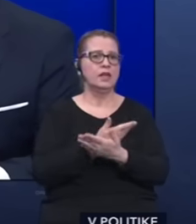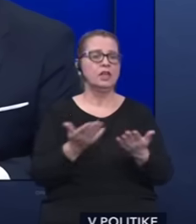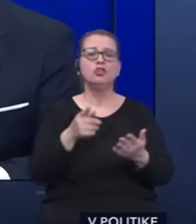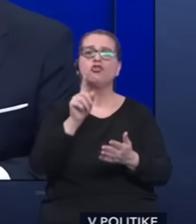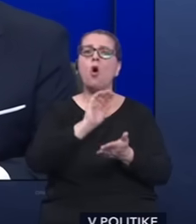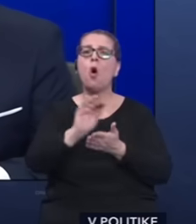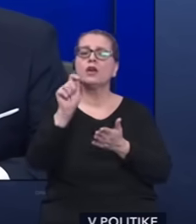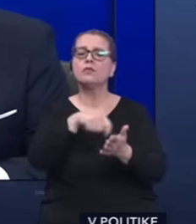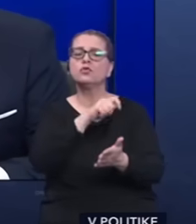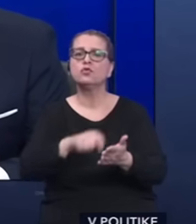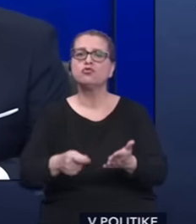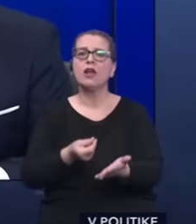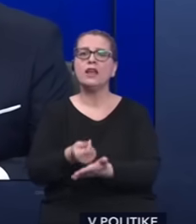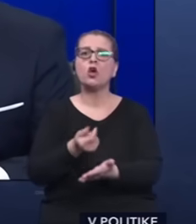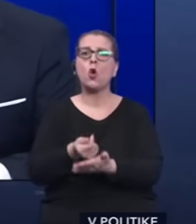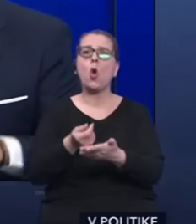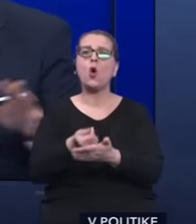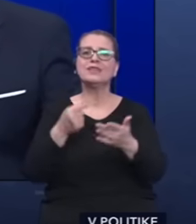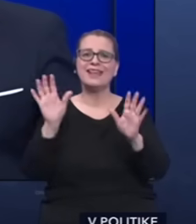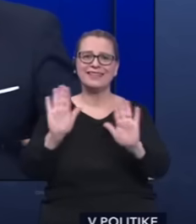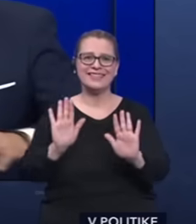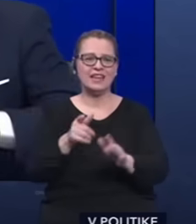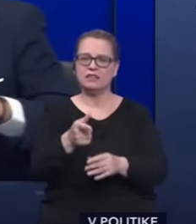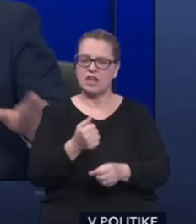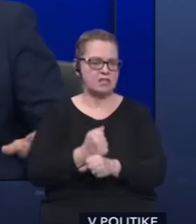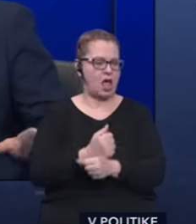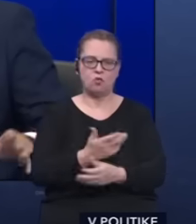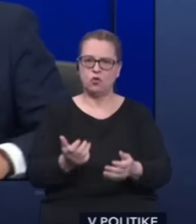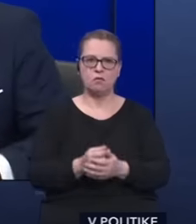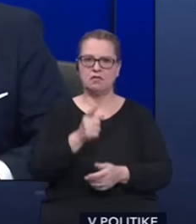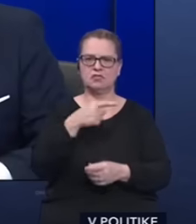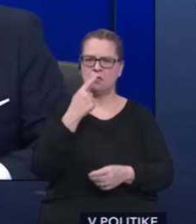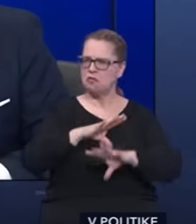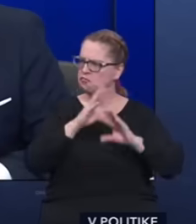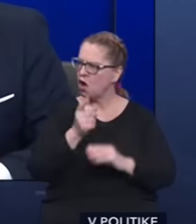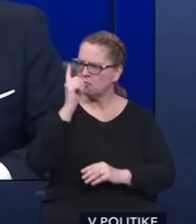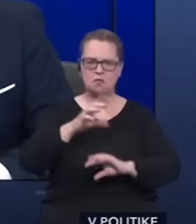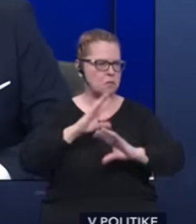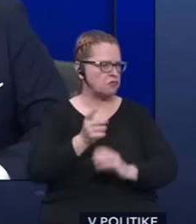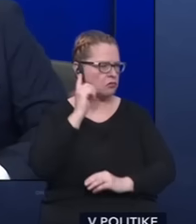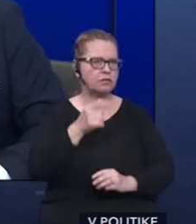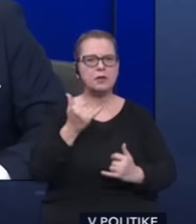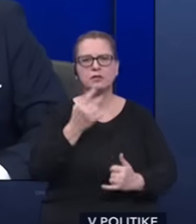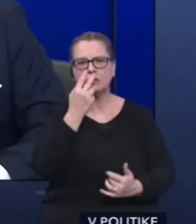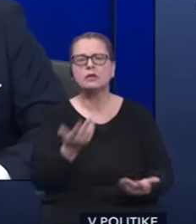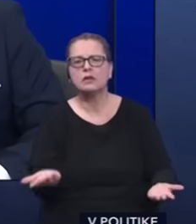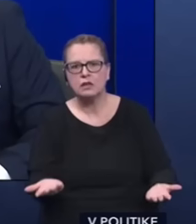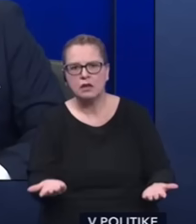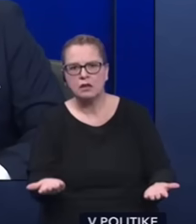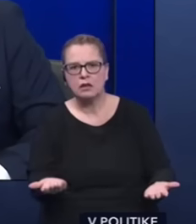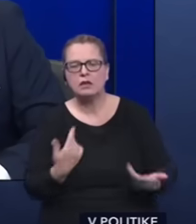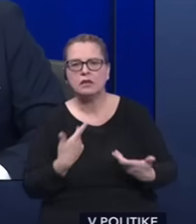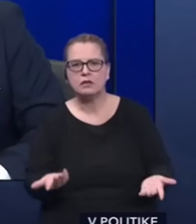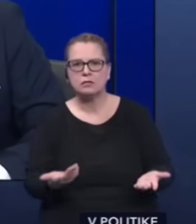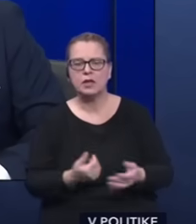koncesií ste neurobili. 3 roky ste tu riadili, hovorili ste, všetko vieme, všetko vyrieši trh, tak sa pozrite, kde sme. Ak sa rapidne a